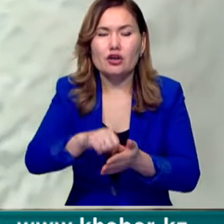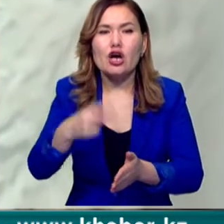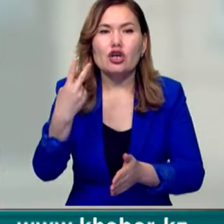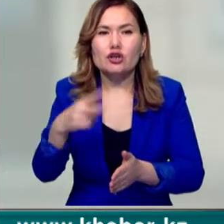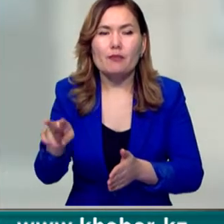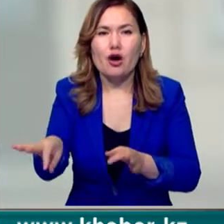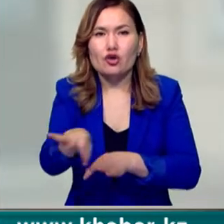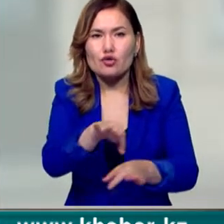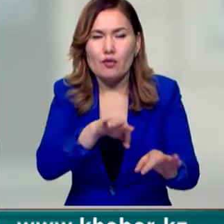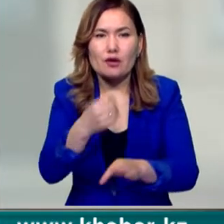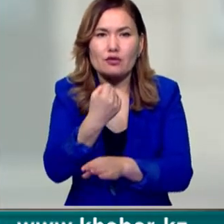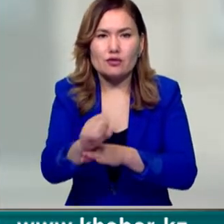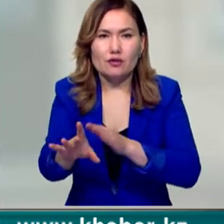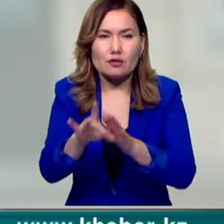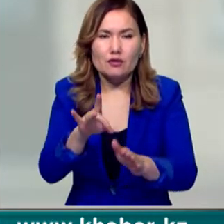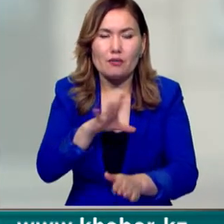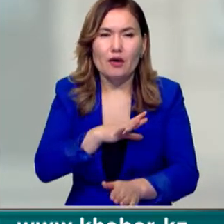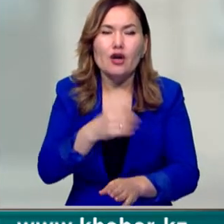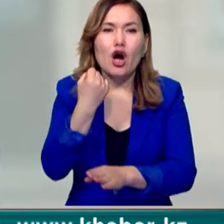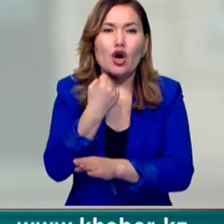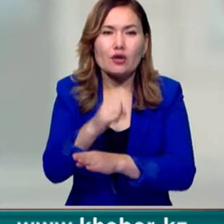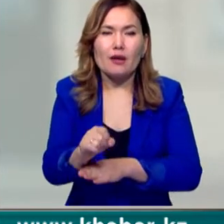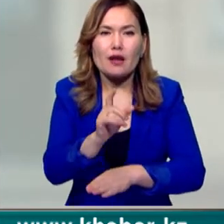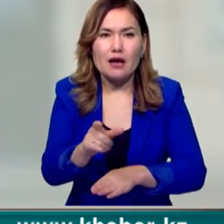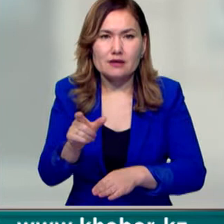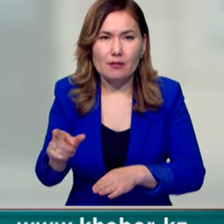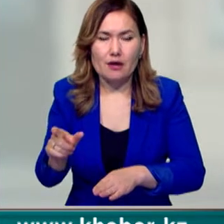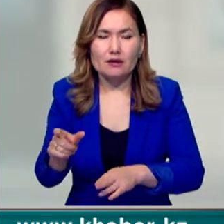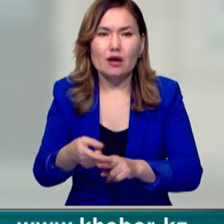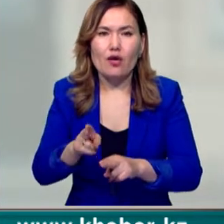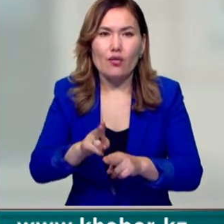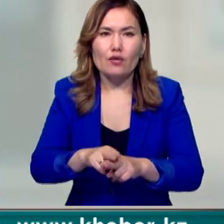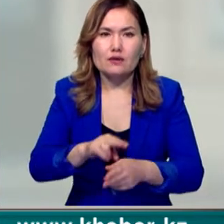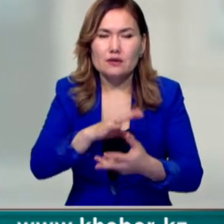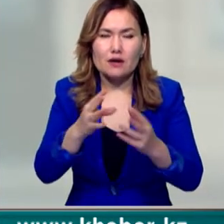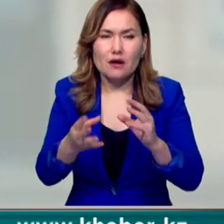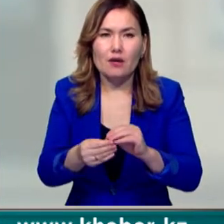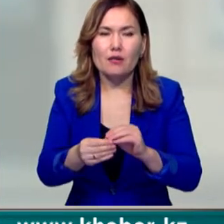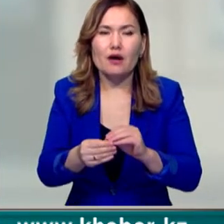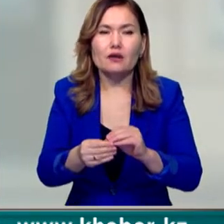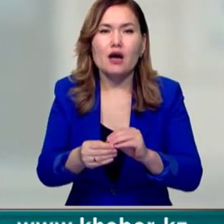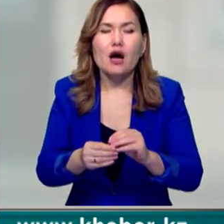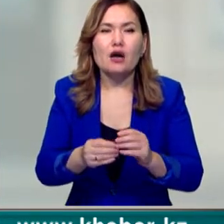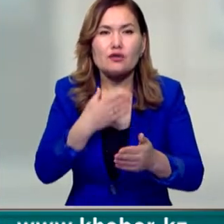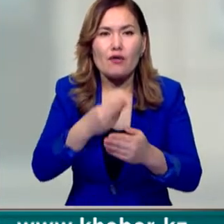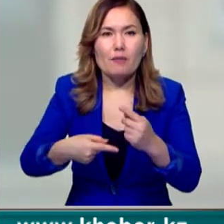шыққан. Негізгі ұтып алған азаматтардың кәсібі өндіруге, өңдеуге